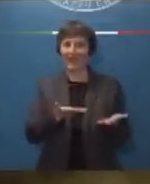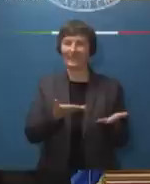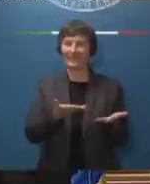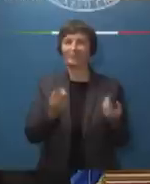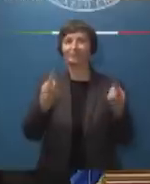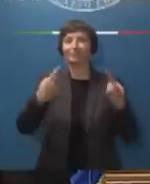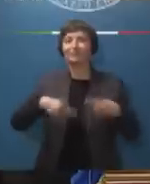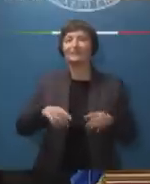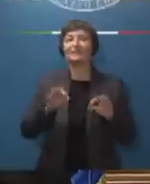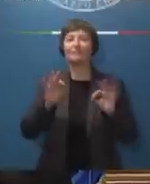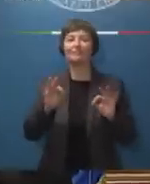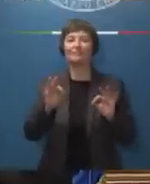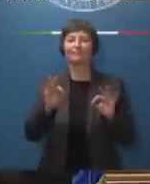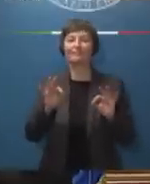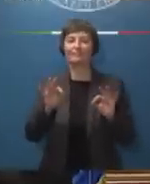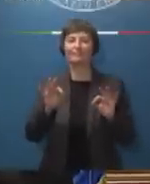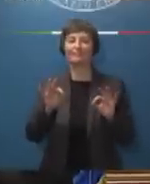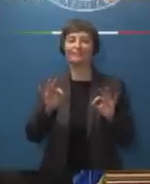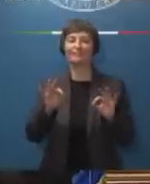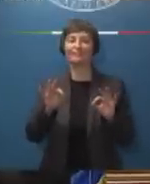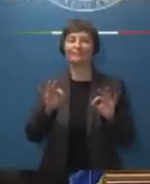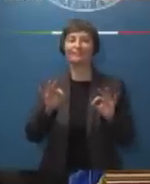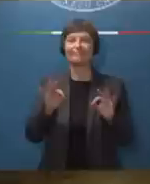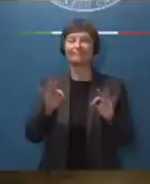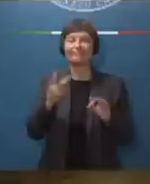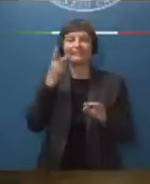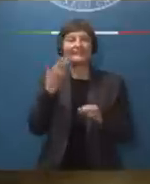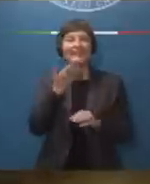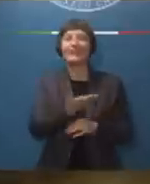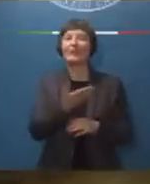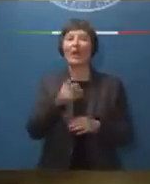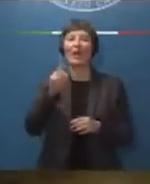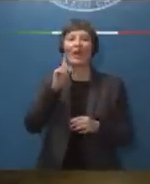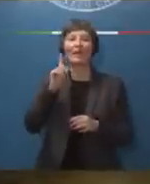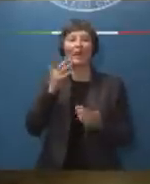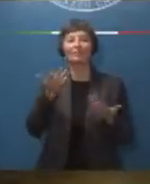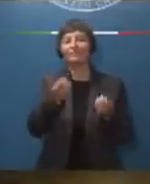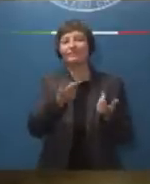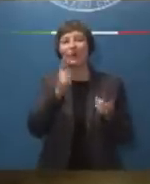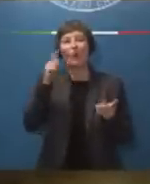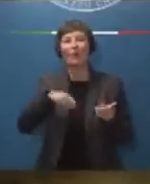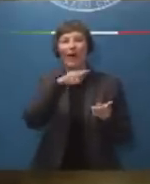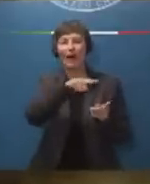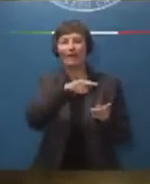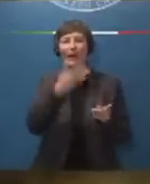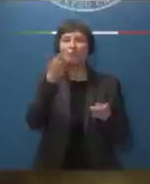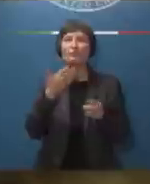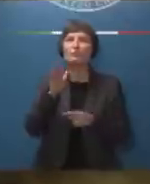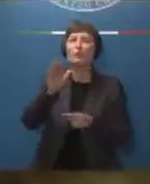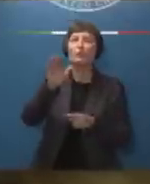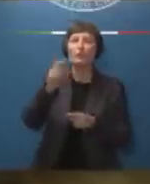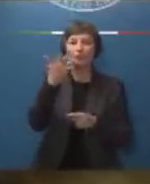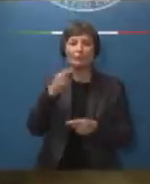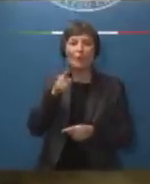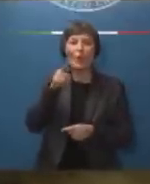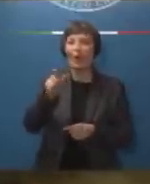della di un ucraina che scommette sul futuro di un'Italia protagonista in un avvenire comune